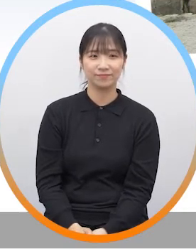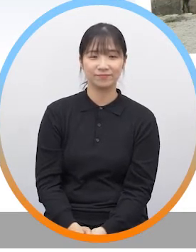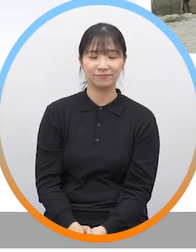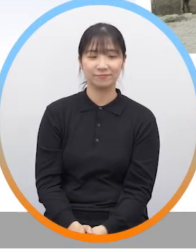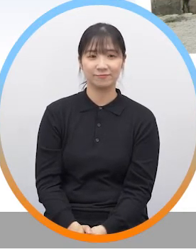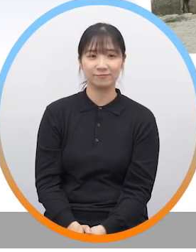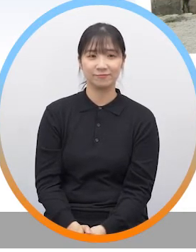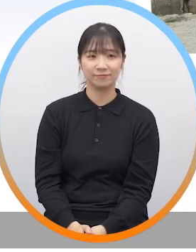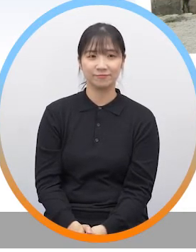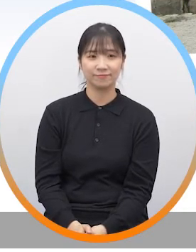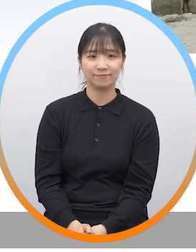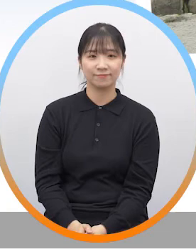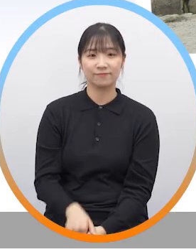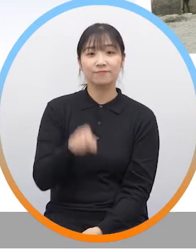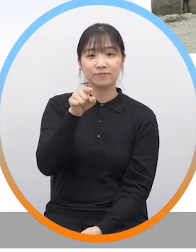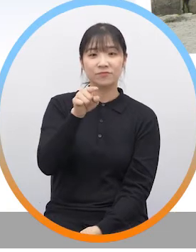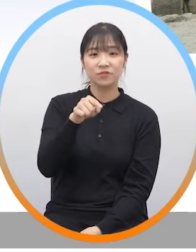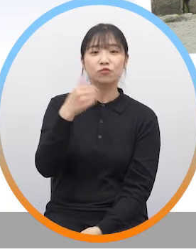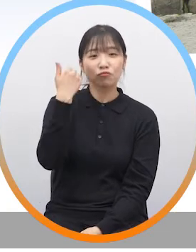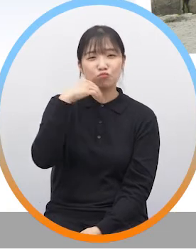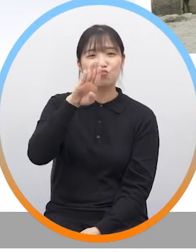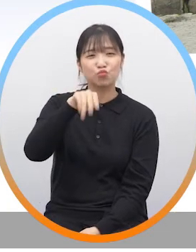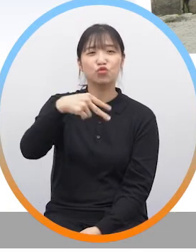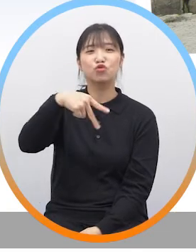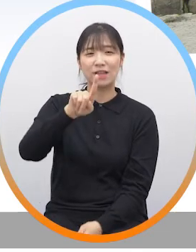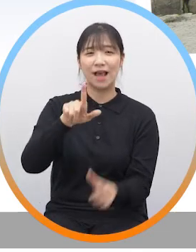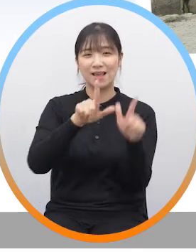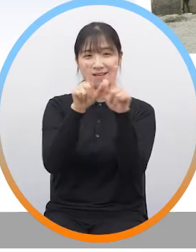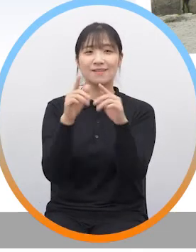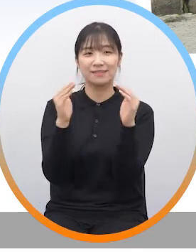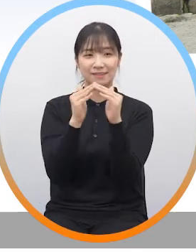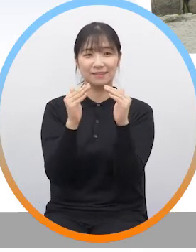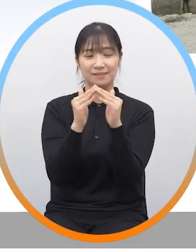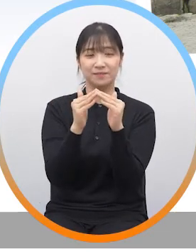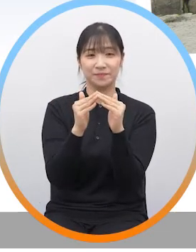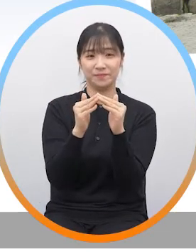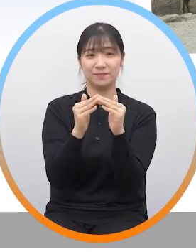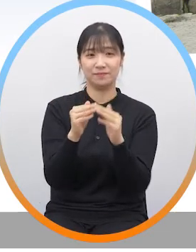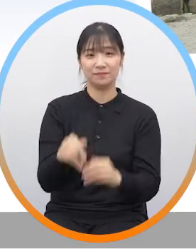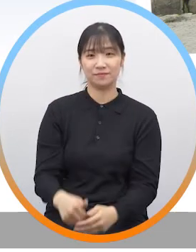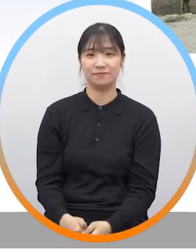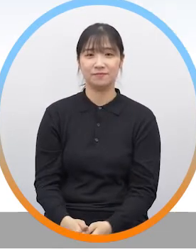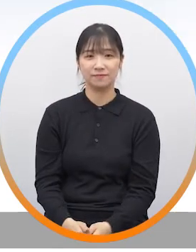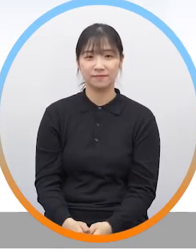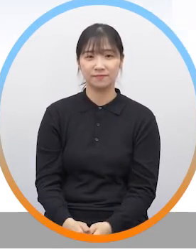저쪽에 이제 어떤 부사가 살던 집입니다.